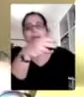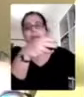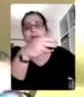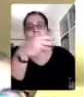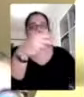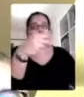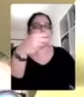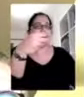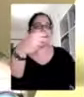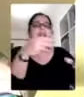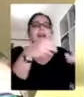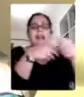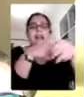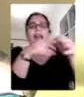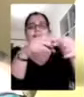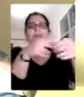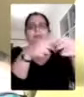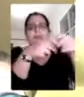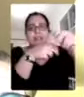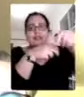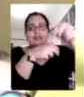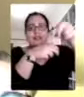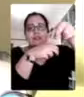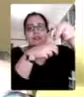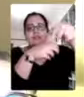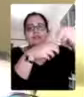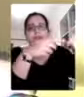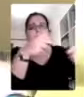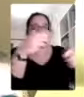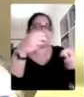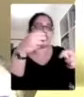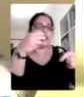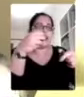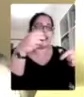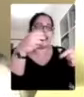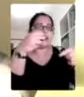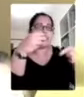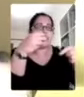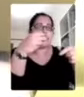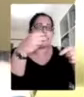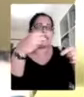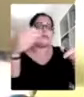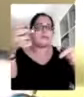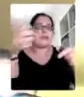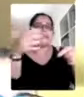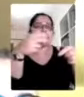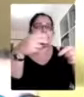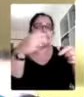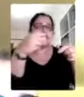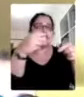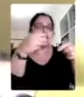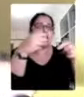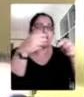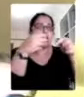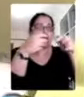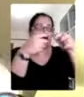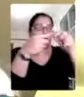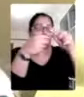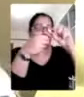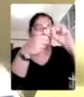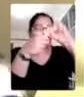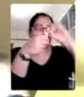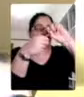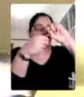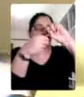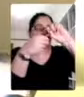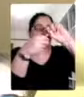galiba Yarıl Pipe Club'ın çıkardığı bir tane vardı. Anladım. Yanlış o olabilir. Yani böyle blok halinde tuğla gibi bir şey çıktıysa Evet. içerisinde ya her